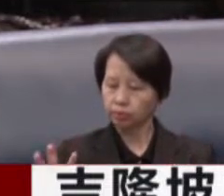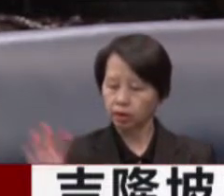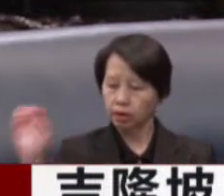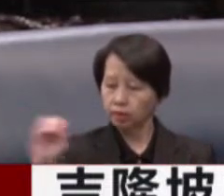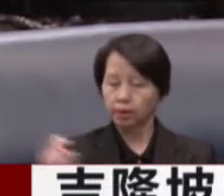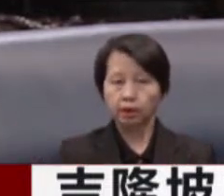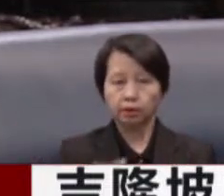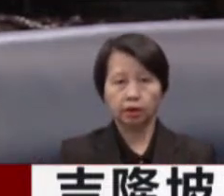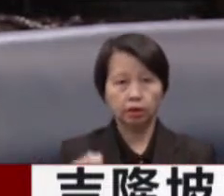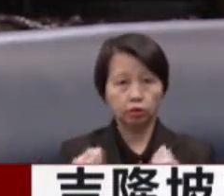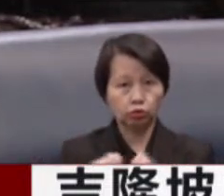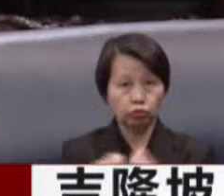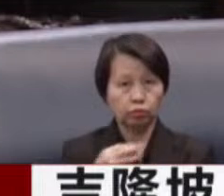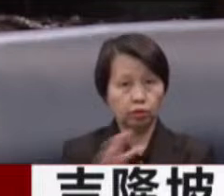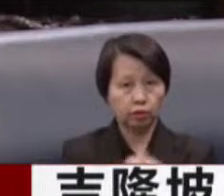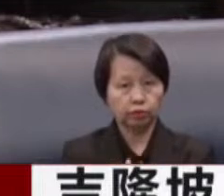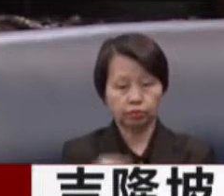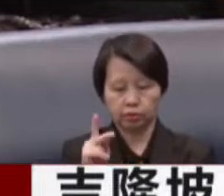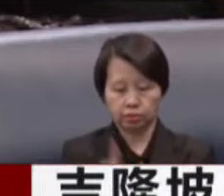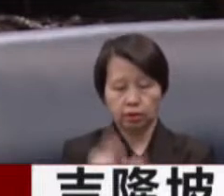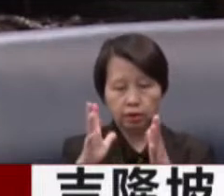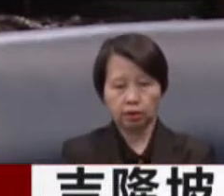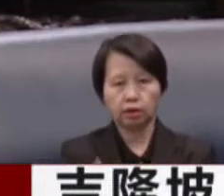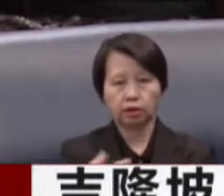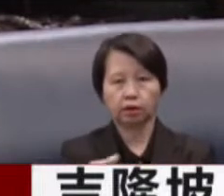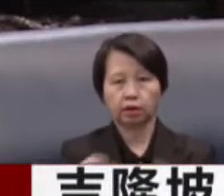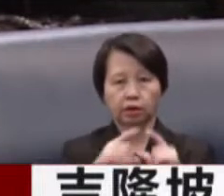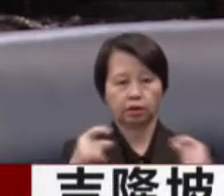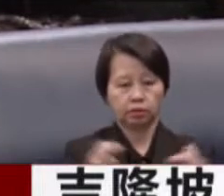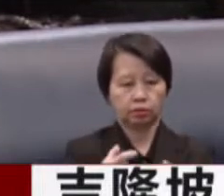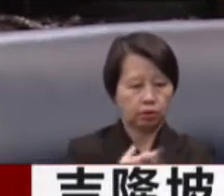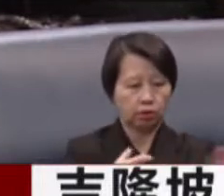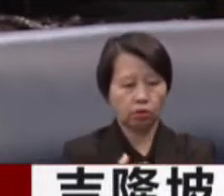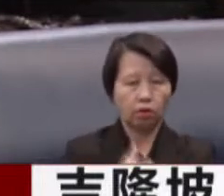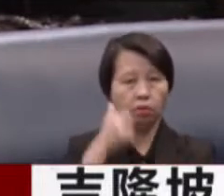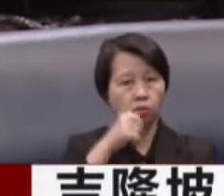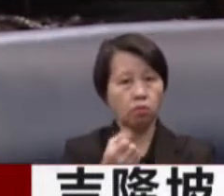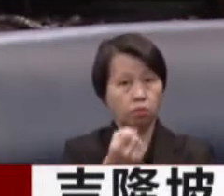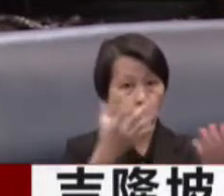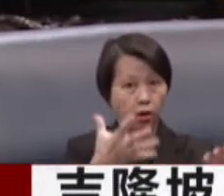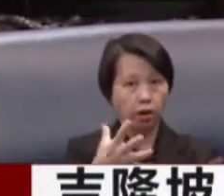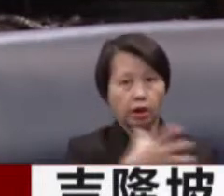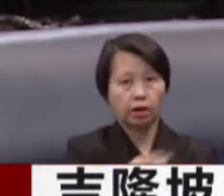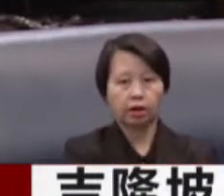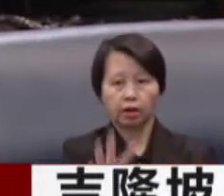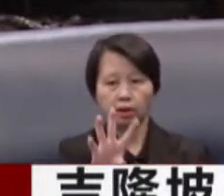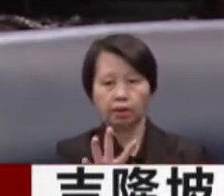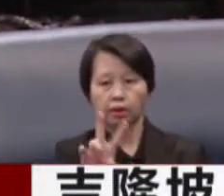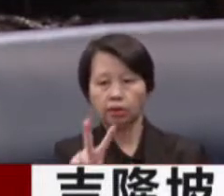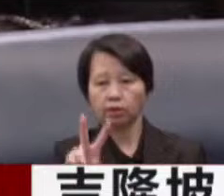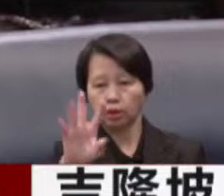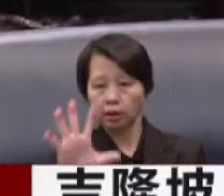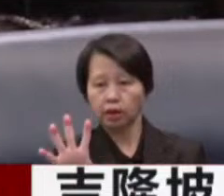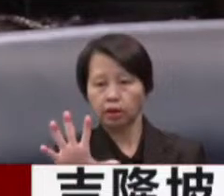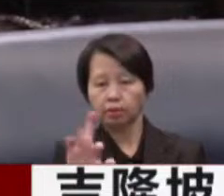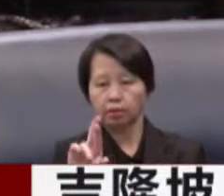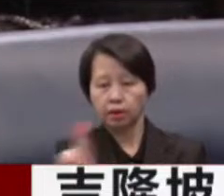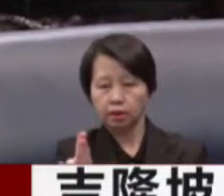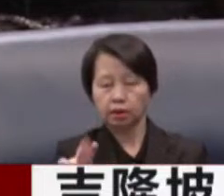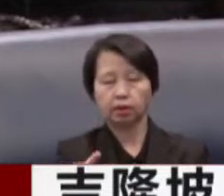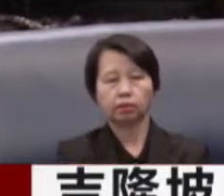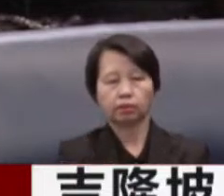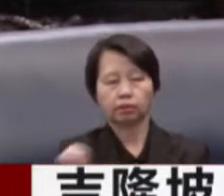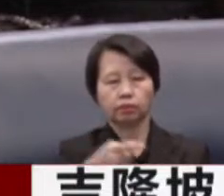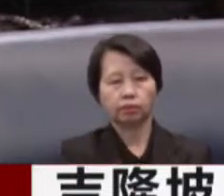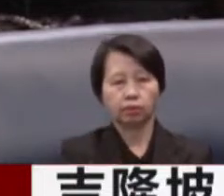59.4% daripada jumlah keseluruhan peserta adalah daripada golongan wanita dan lebih daripada 425,000